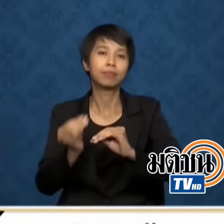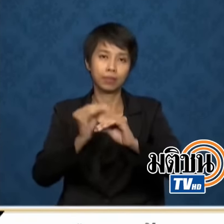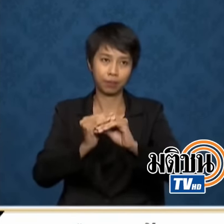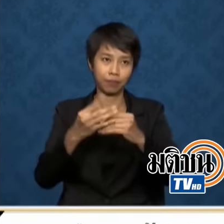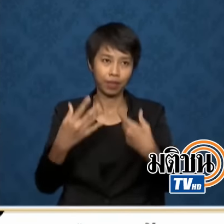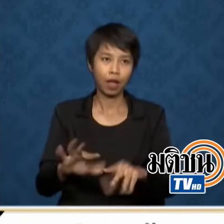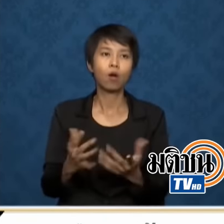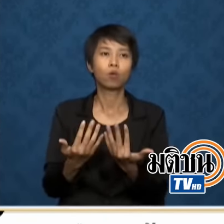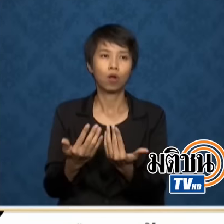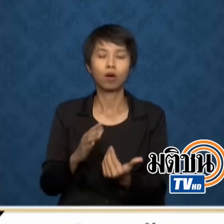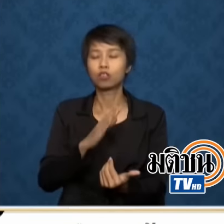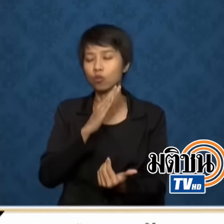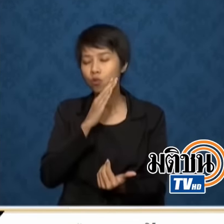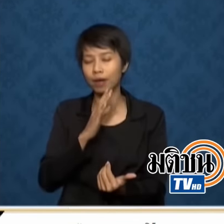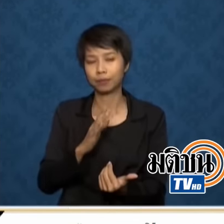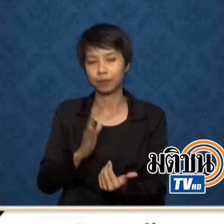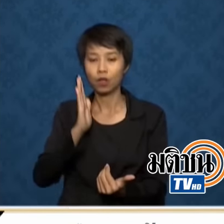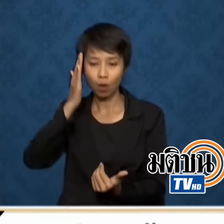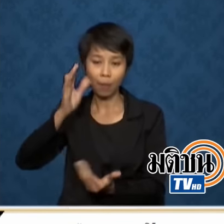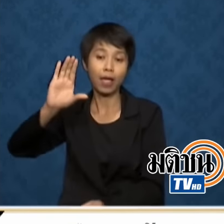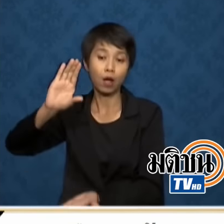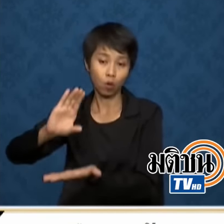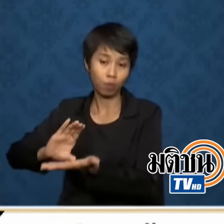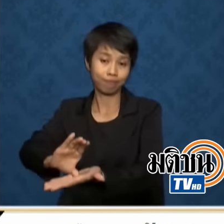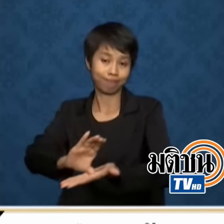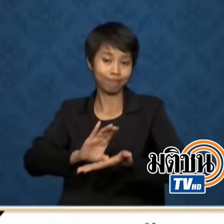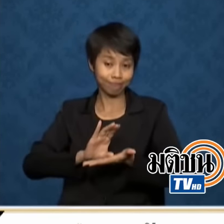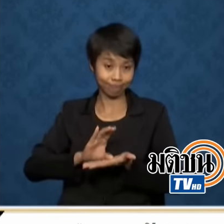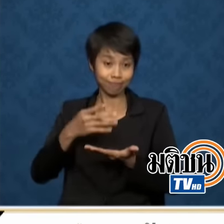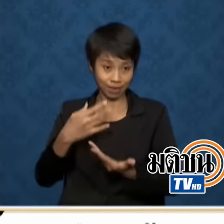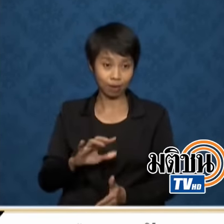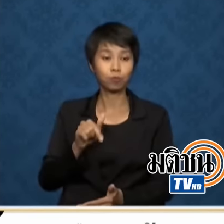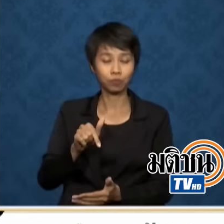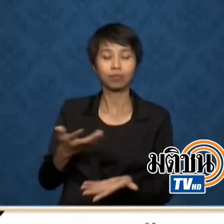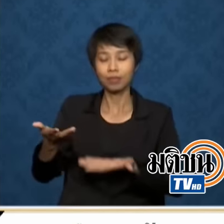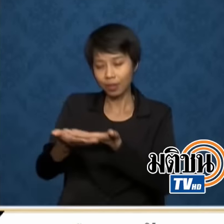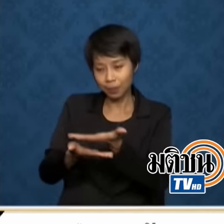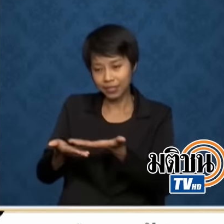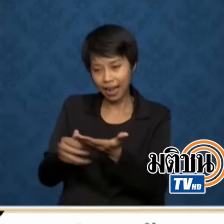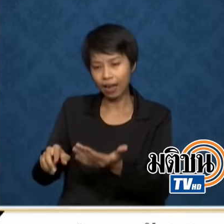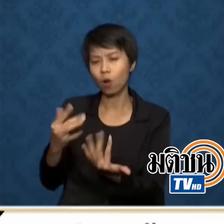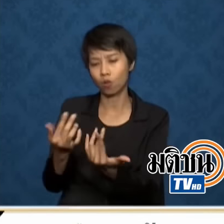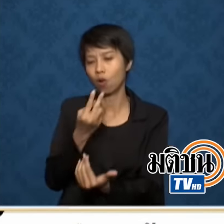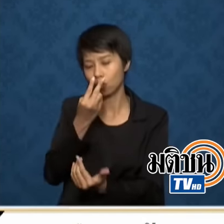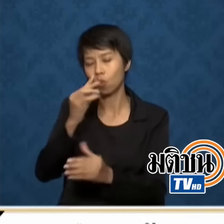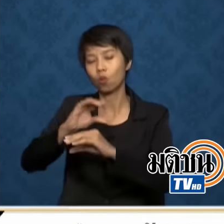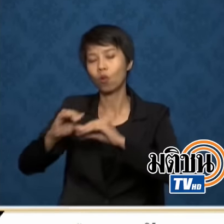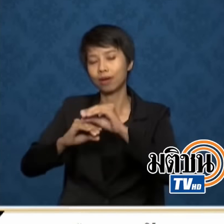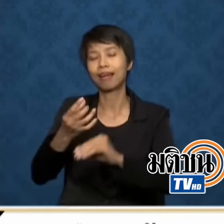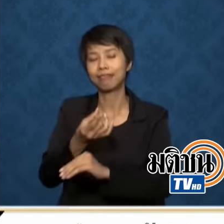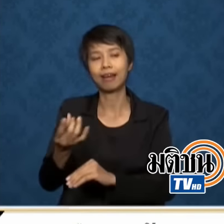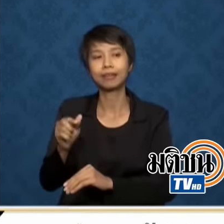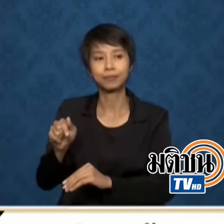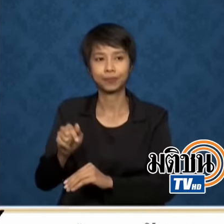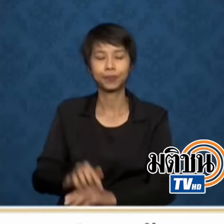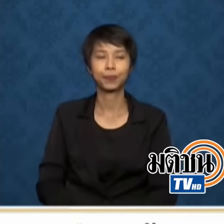กันในรายละเอียดเมื่อถึงเวลาที่งบประมาณเข้าสู่การพิจารณาของสภาผู้แทนราษฎรนะครับผมต้องเรียนอย่